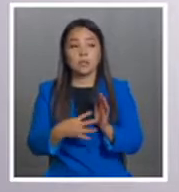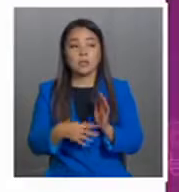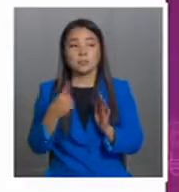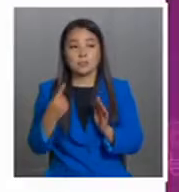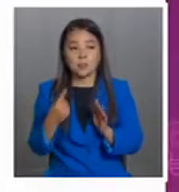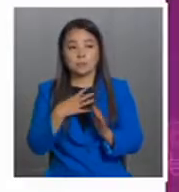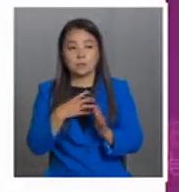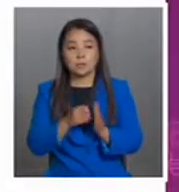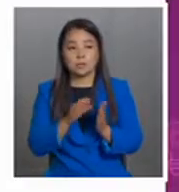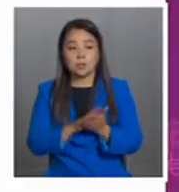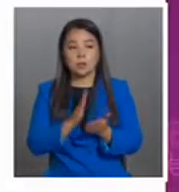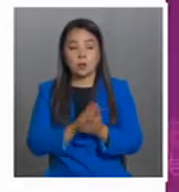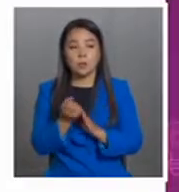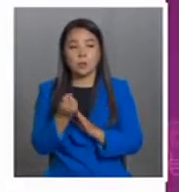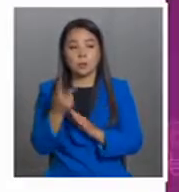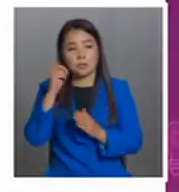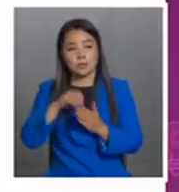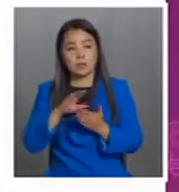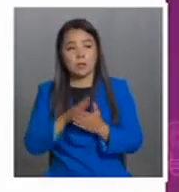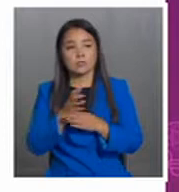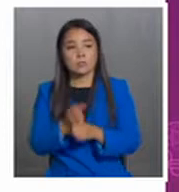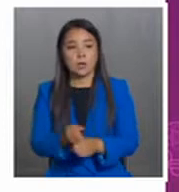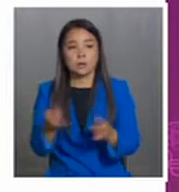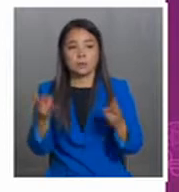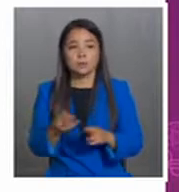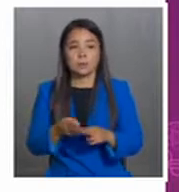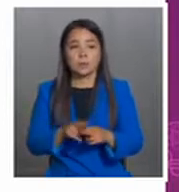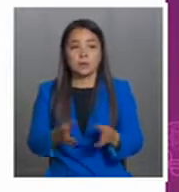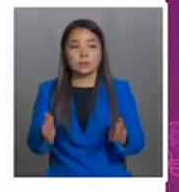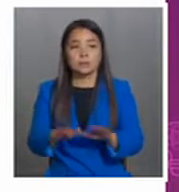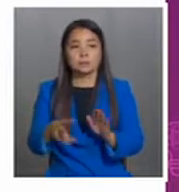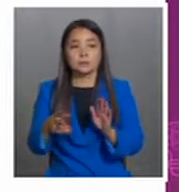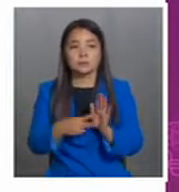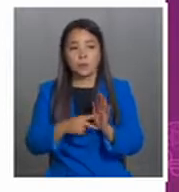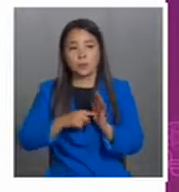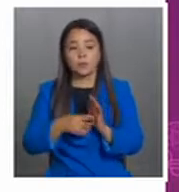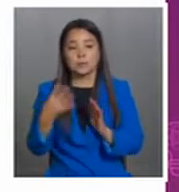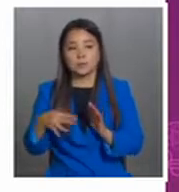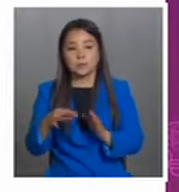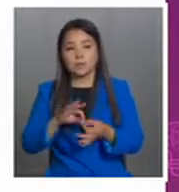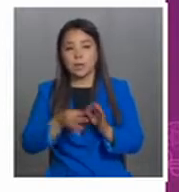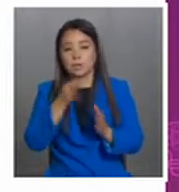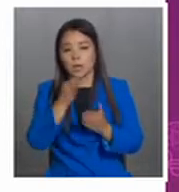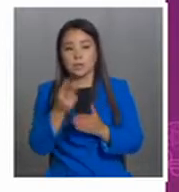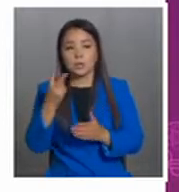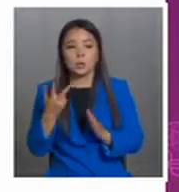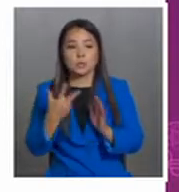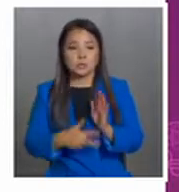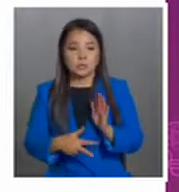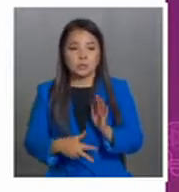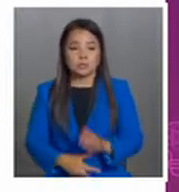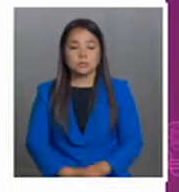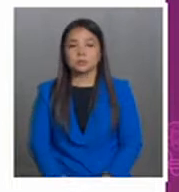жазып, оны 13 санымен қысқартамыз. Сонда бізде 7 көбейтілген 40 мәні 280-ге тең